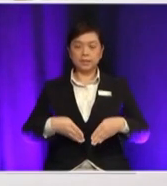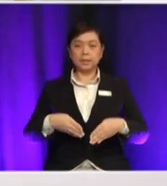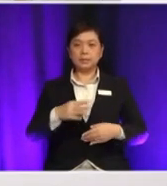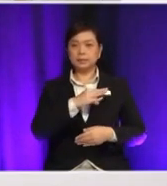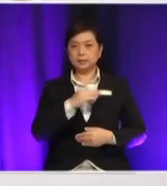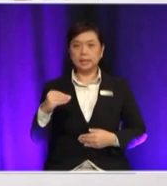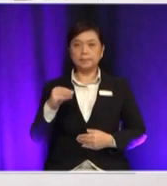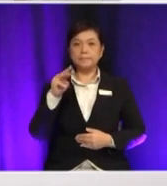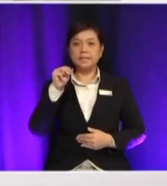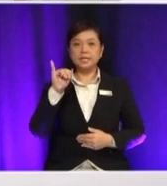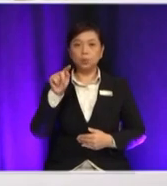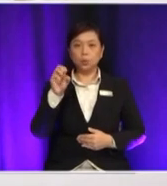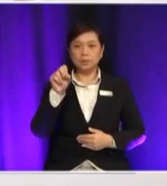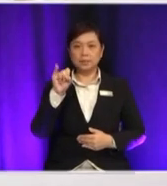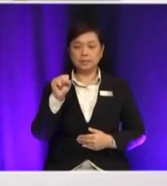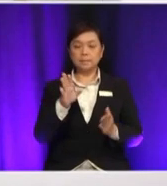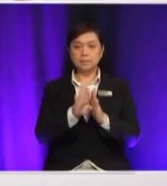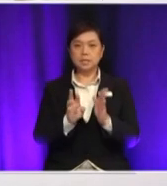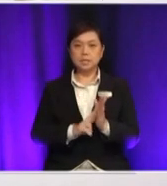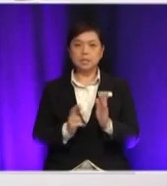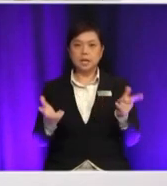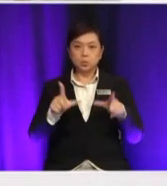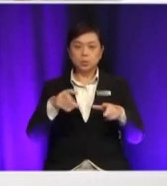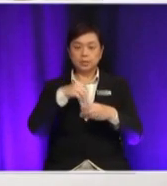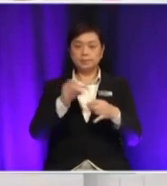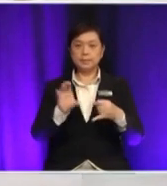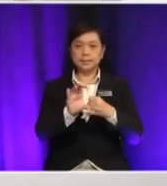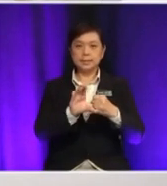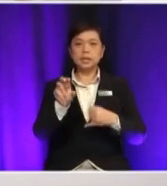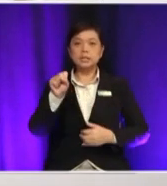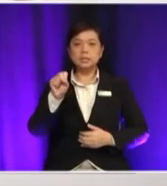adalah semua sel kita kecuali sel gamet Oke